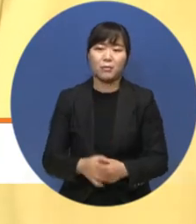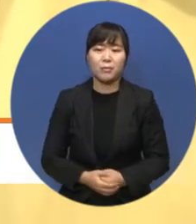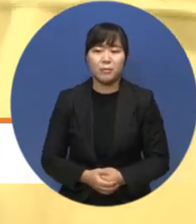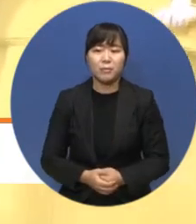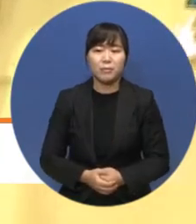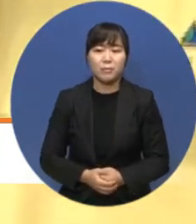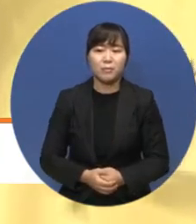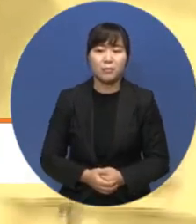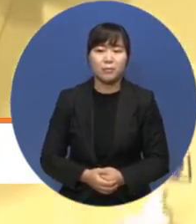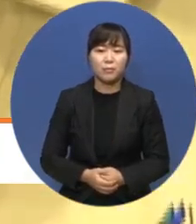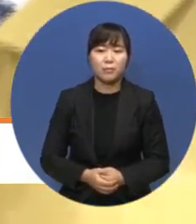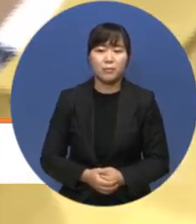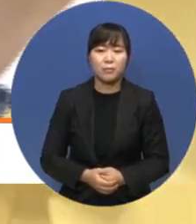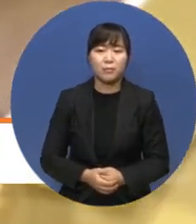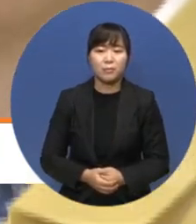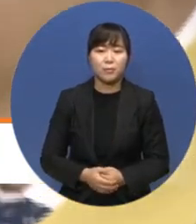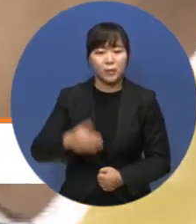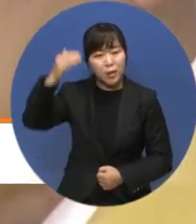강조했습니다.